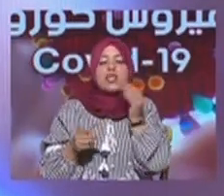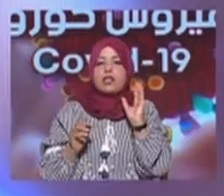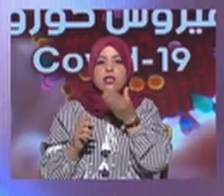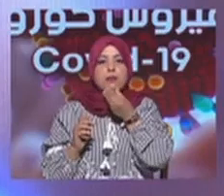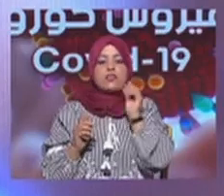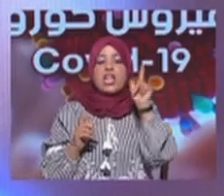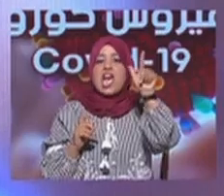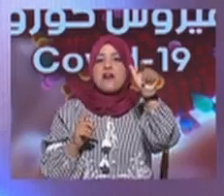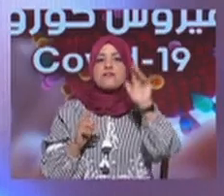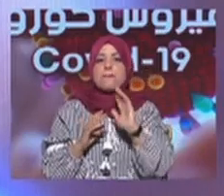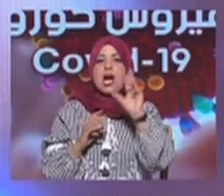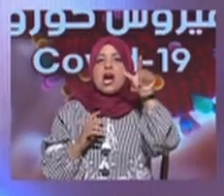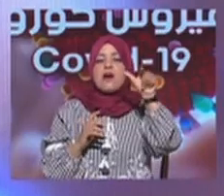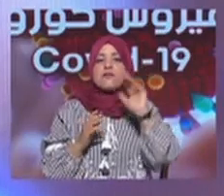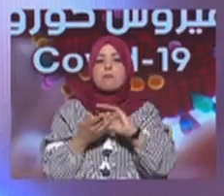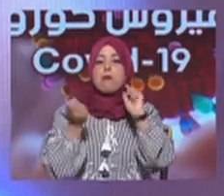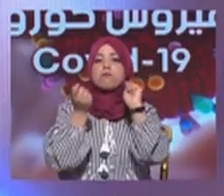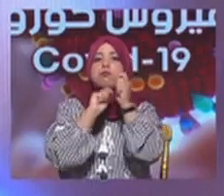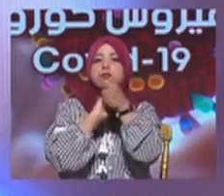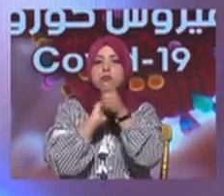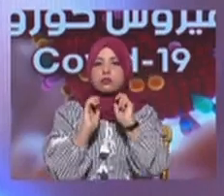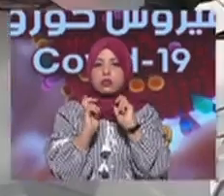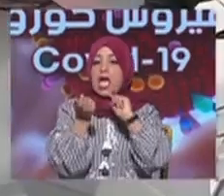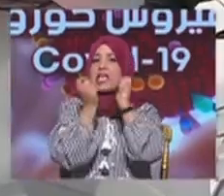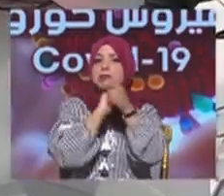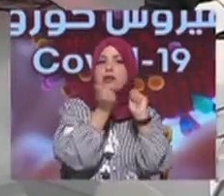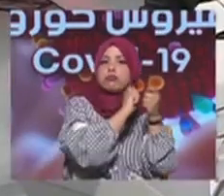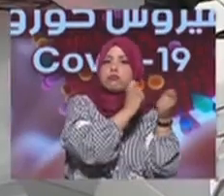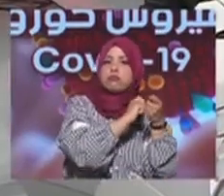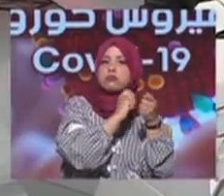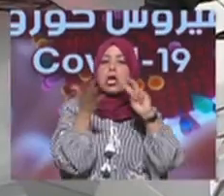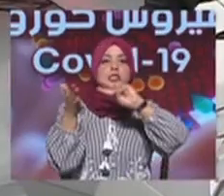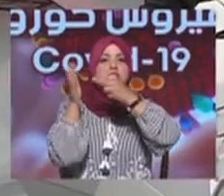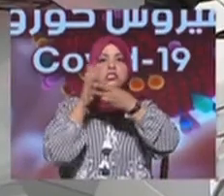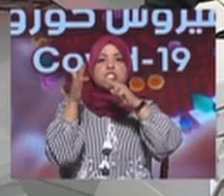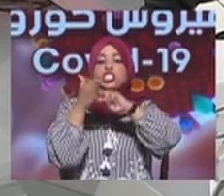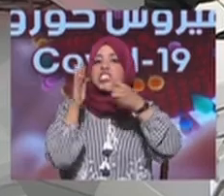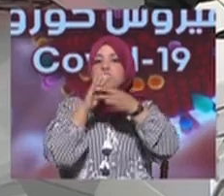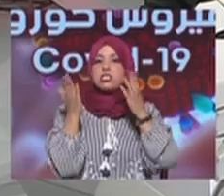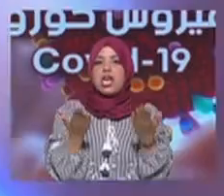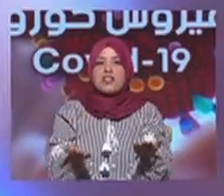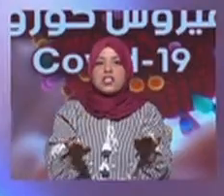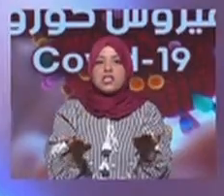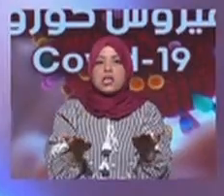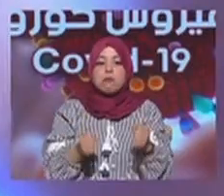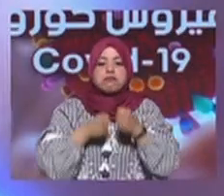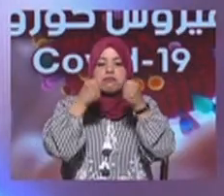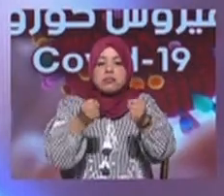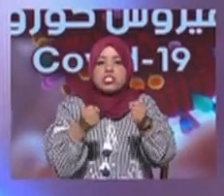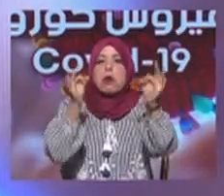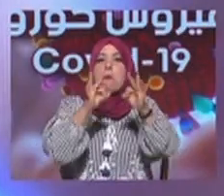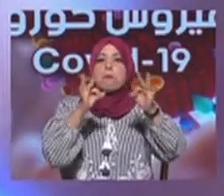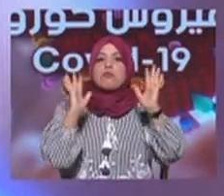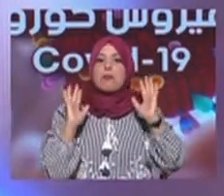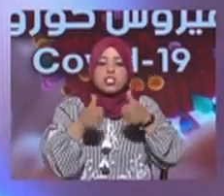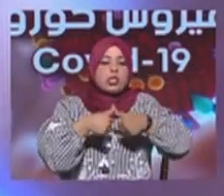ميوتاسيون والتحولات تحولات ينجم مثلا التقنيات اللي تو نستعملوا فيها نتاع البي سي ار تولي ما عادش نجم تلقاه، معناتها